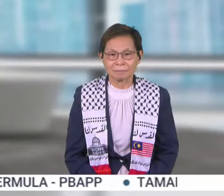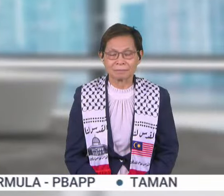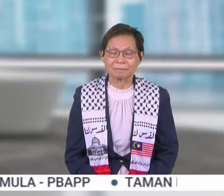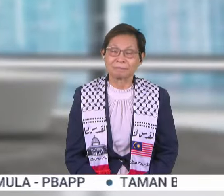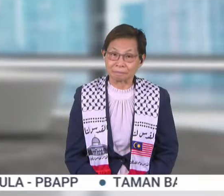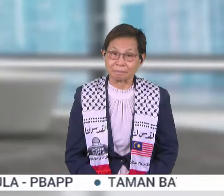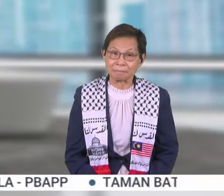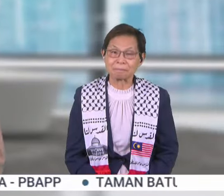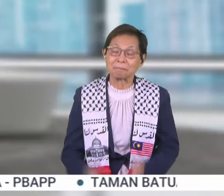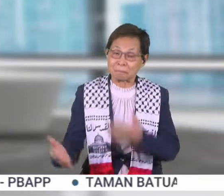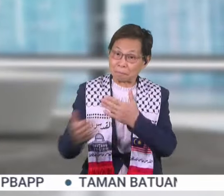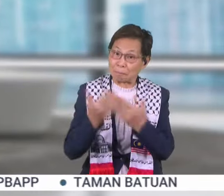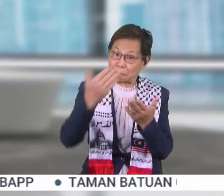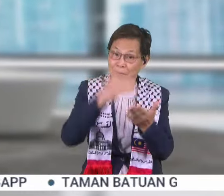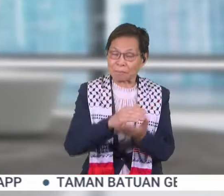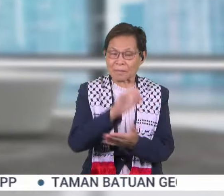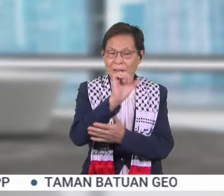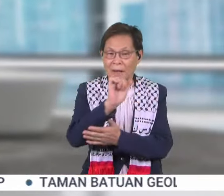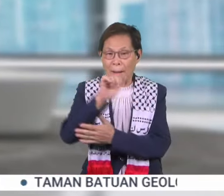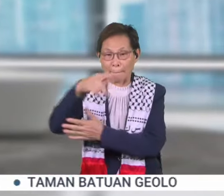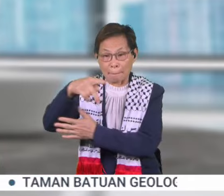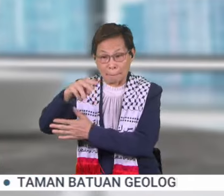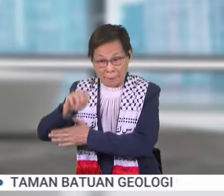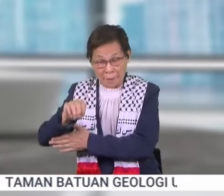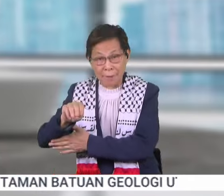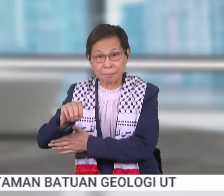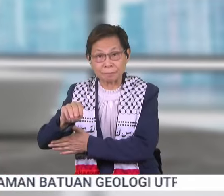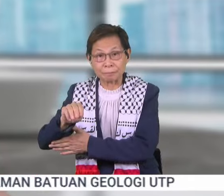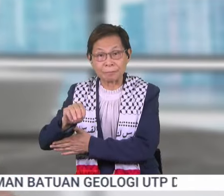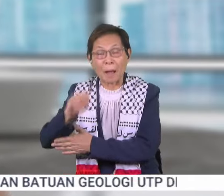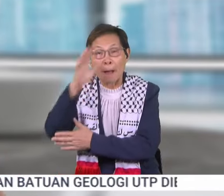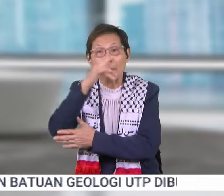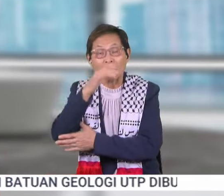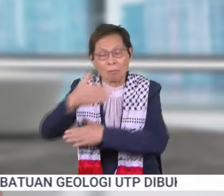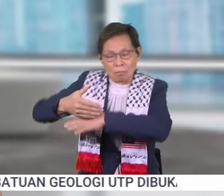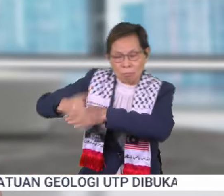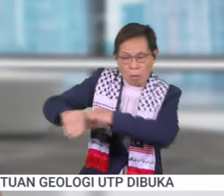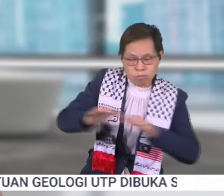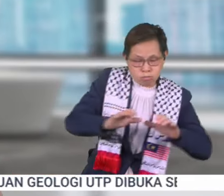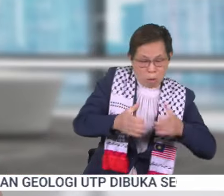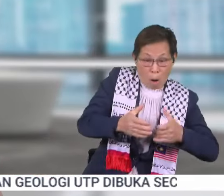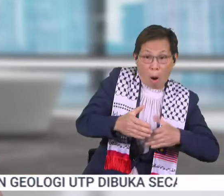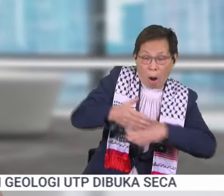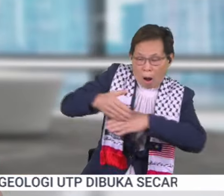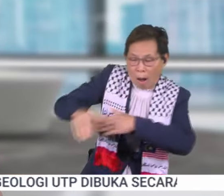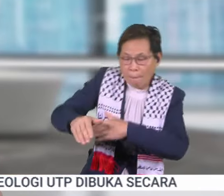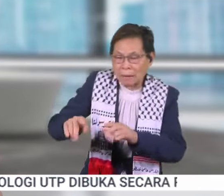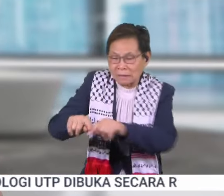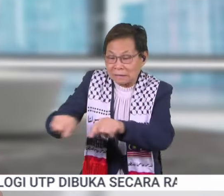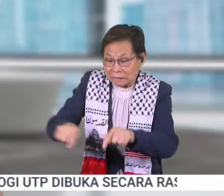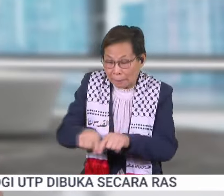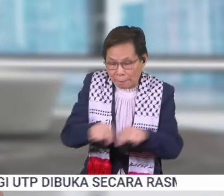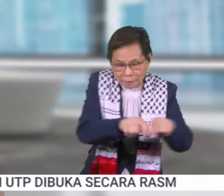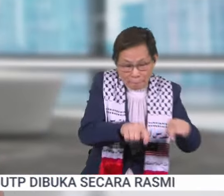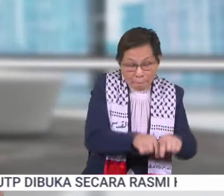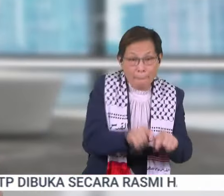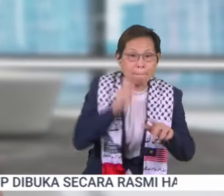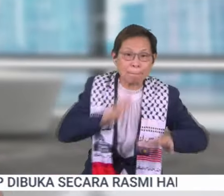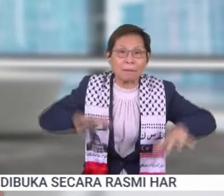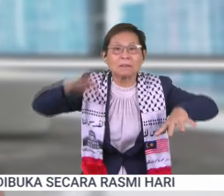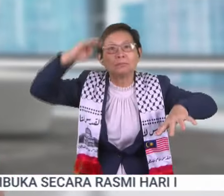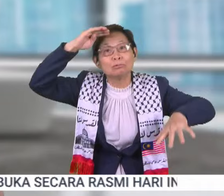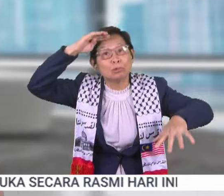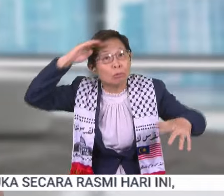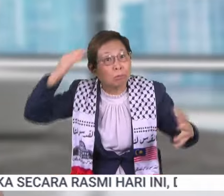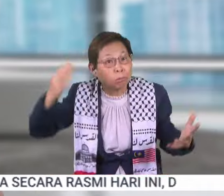Baik, kembali dalam berita wilayah. Angkatan Pertahanan Awam Malaysia EPM Melaka hantar pasukan bantuan ke daerah terjejas banjir di